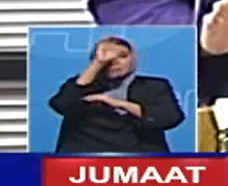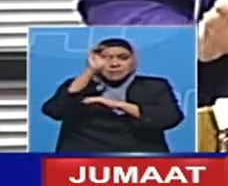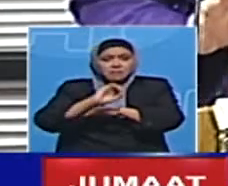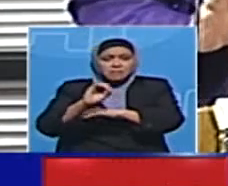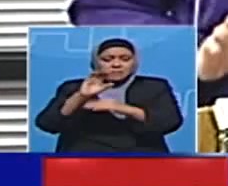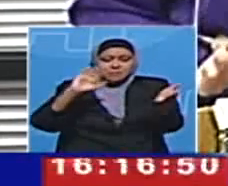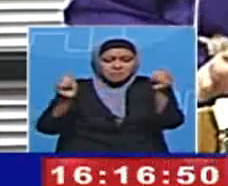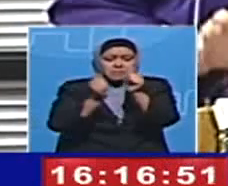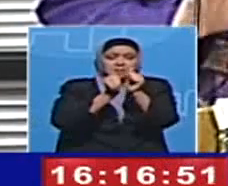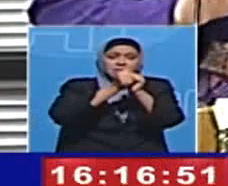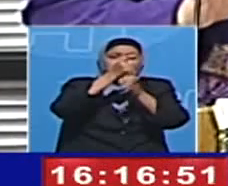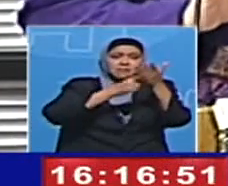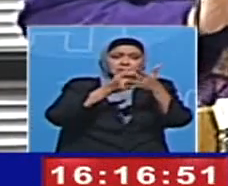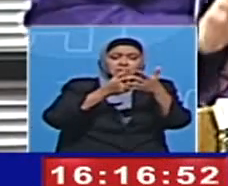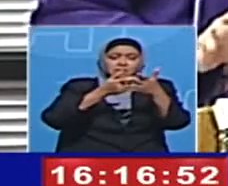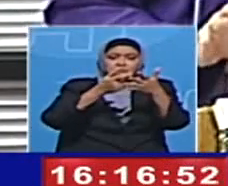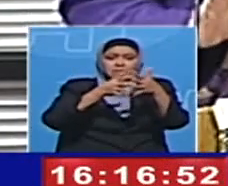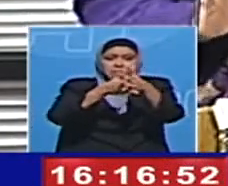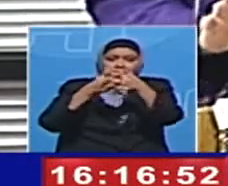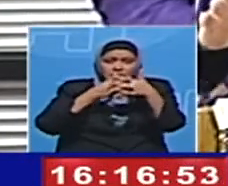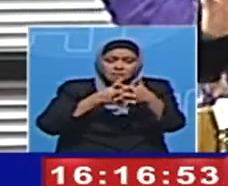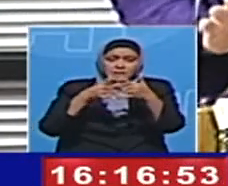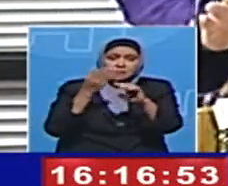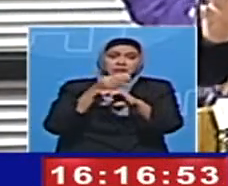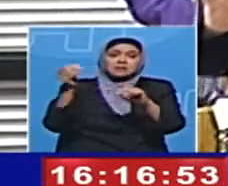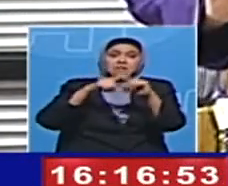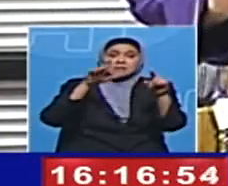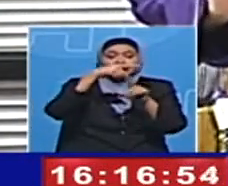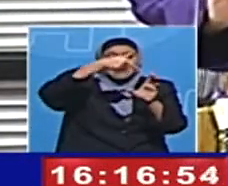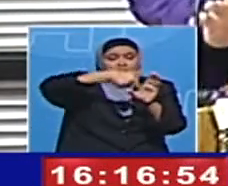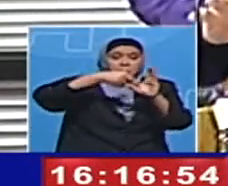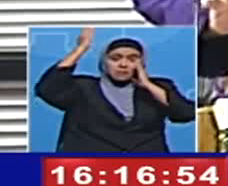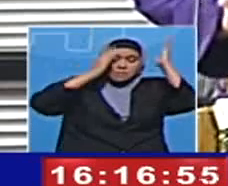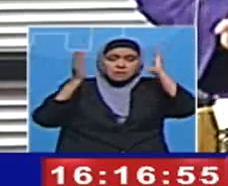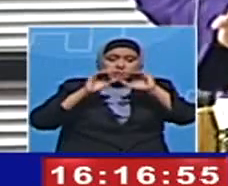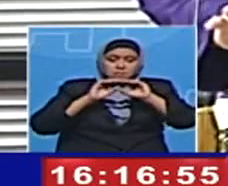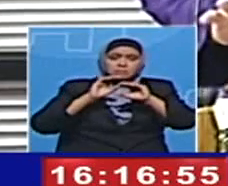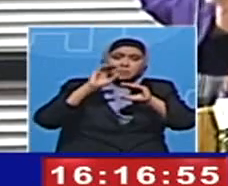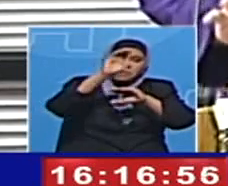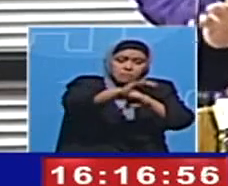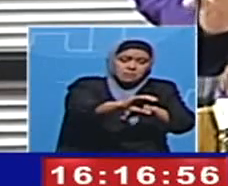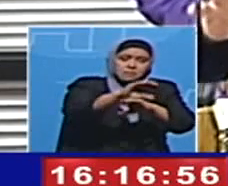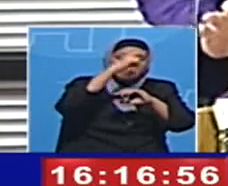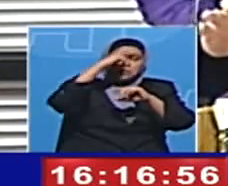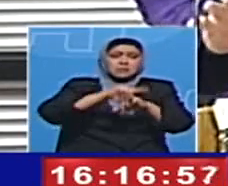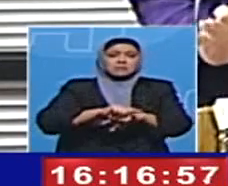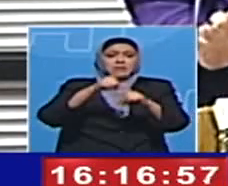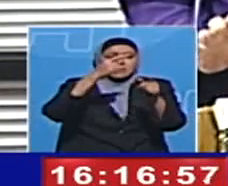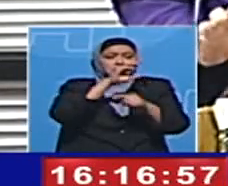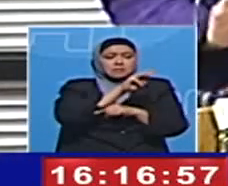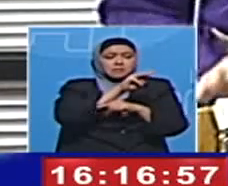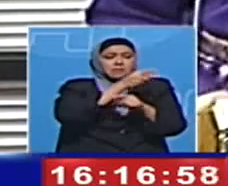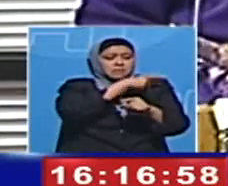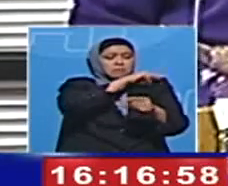sebelum ini faktanya Petronas menyumbang sejumlah dividen kepada pembedaharaan pada setiap